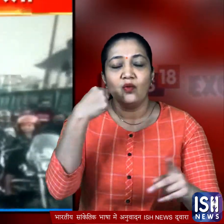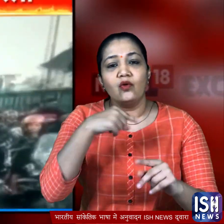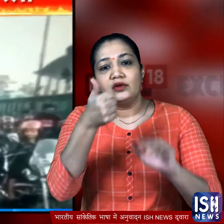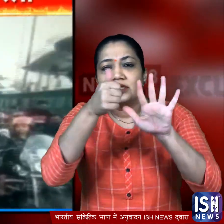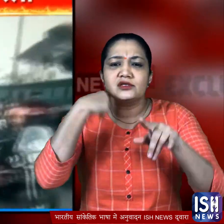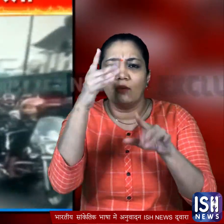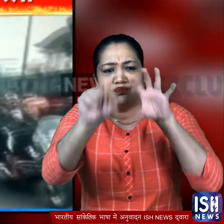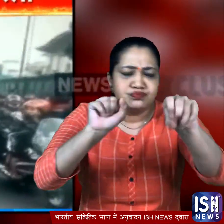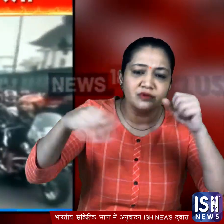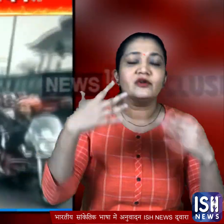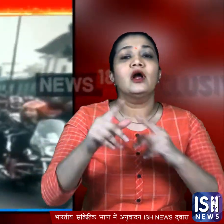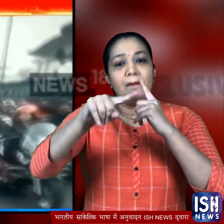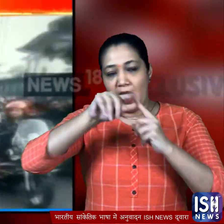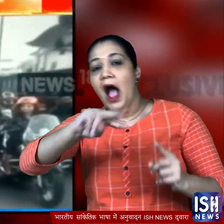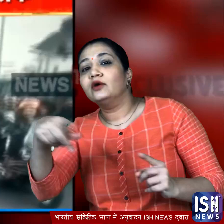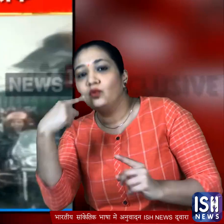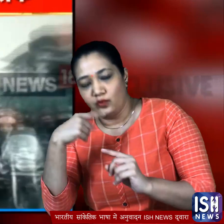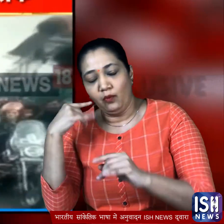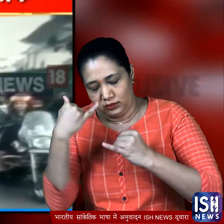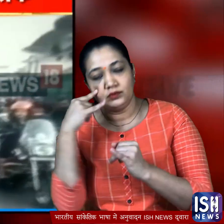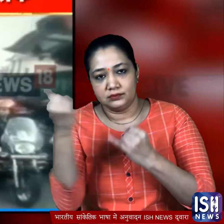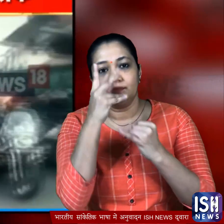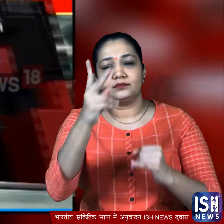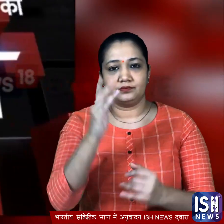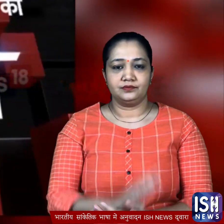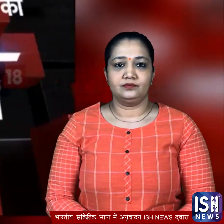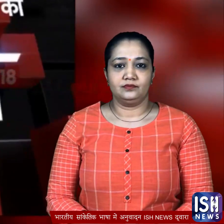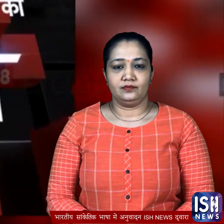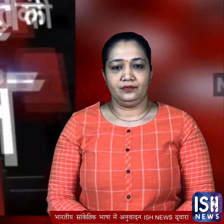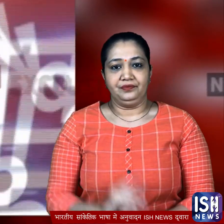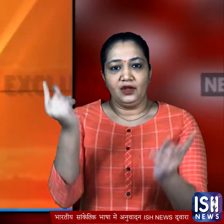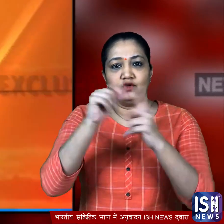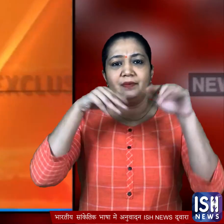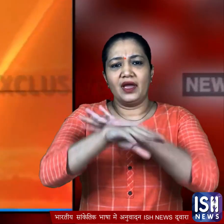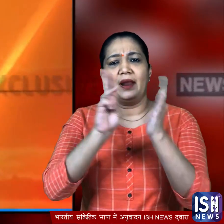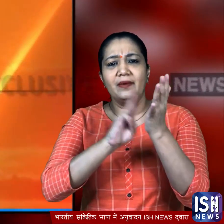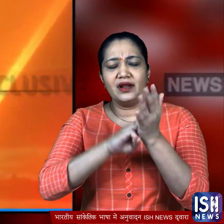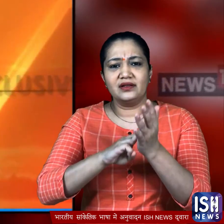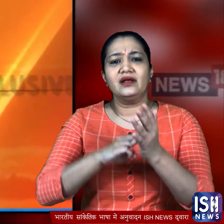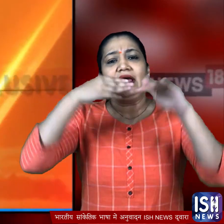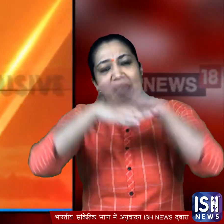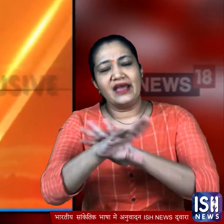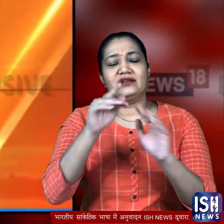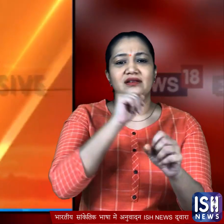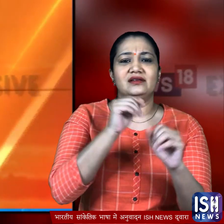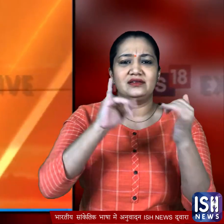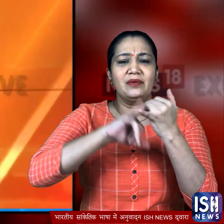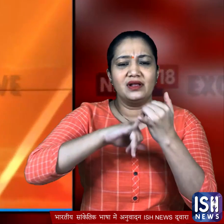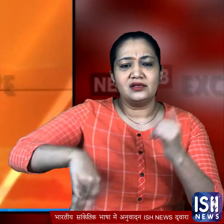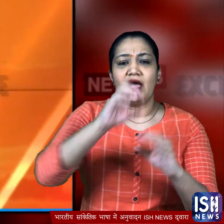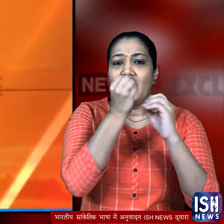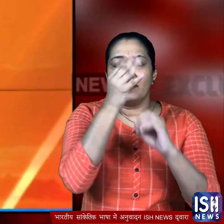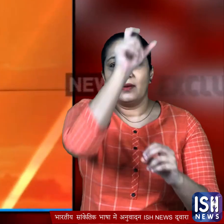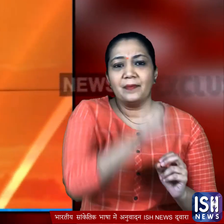की पहचान होने की बात कही और बाकी लोगों की भी जल्द पहचान होने का भरोसा दिया। उत्तर प्रदेश के मेरठ की सिवाल खास विधानसभा सीट से